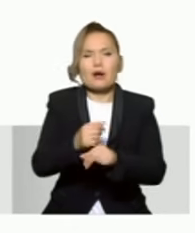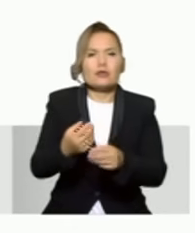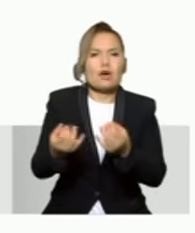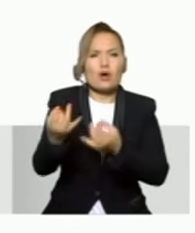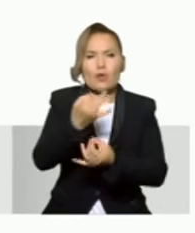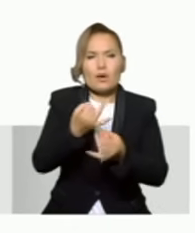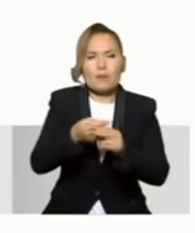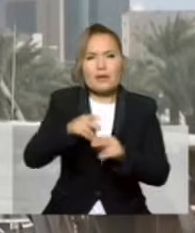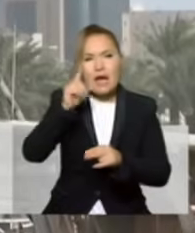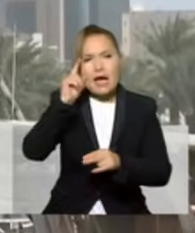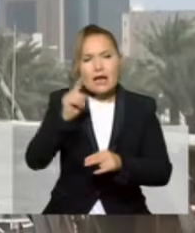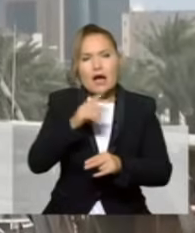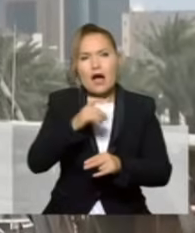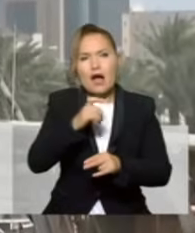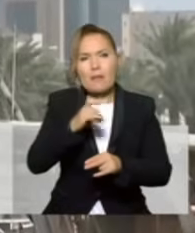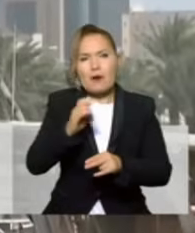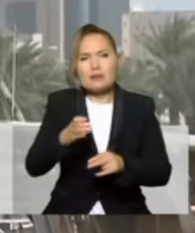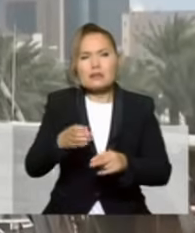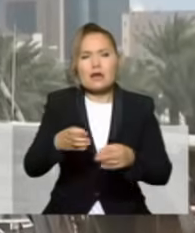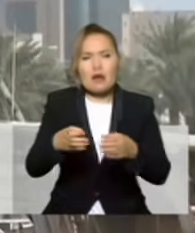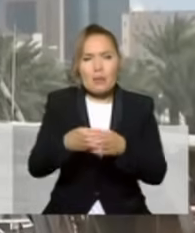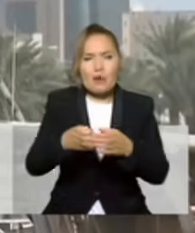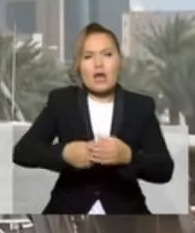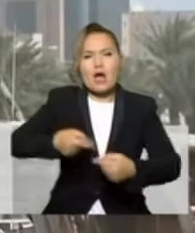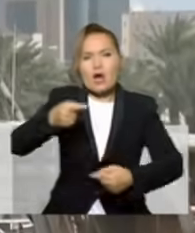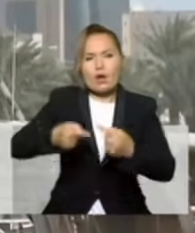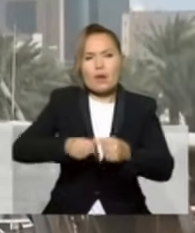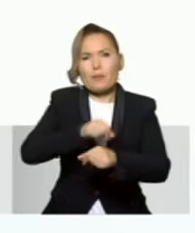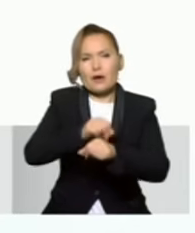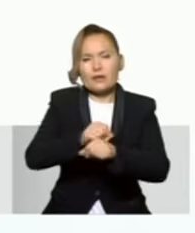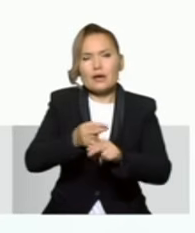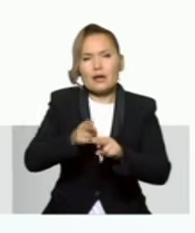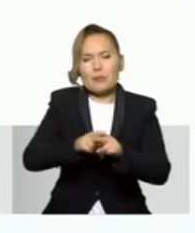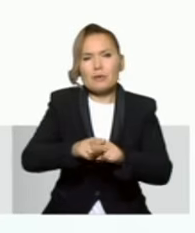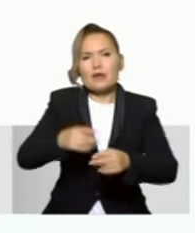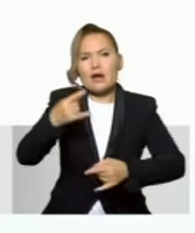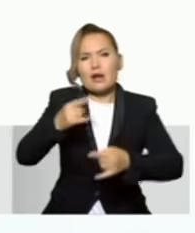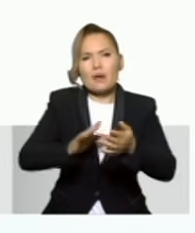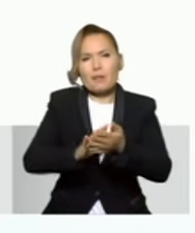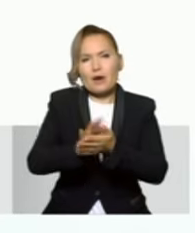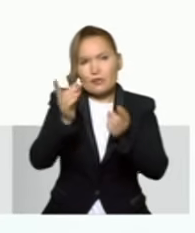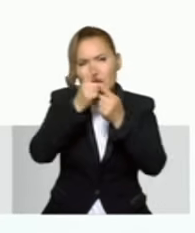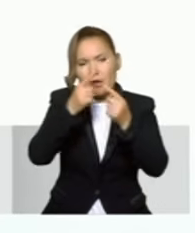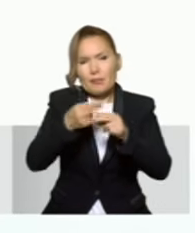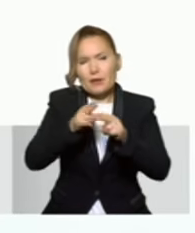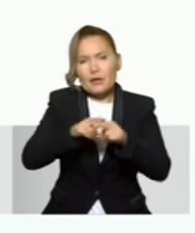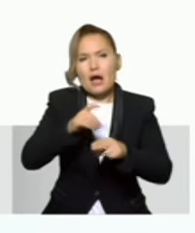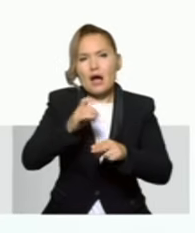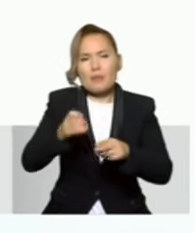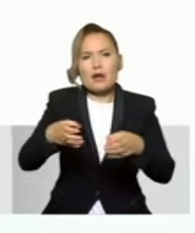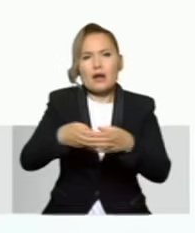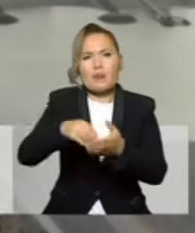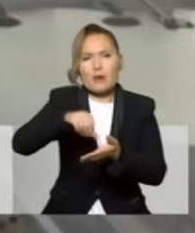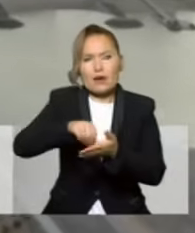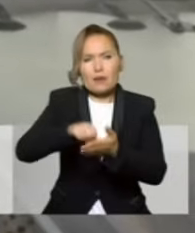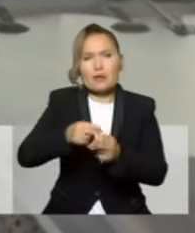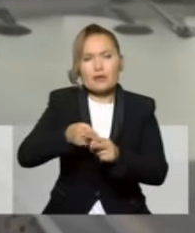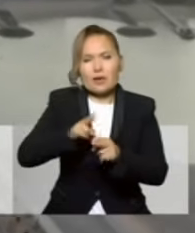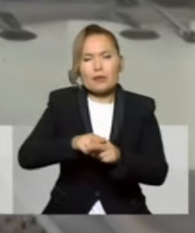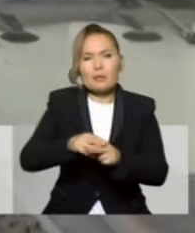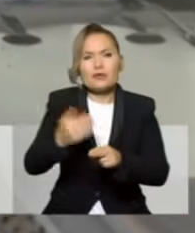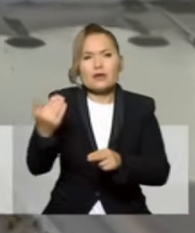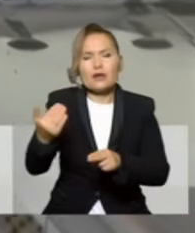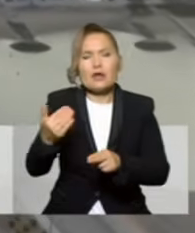Мақсат Израиль мен Хамас арасындағы келіспеушілікті жою. Алайда BBC-дің мәліметінше Хамас өкілдерінің бірі келіссөзде